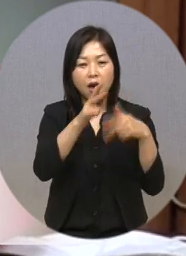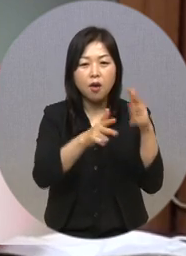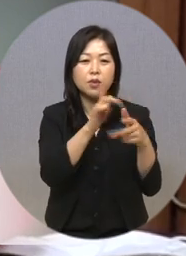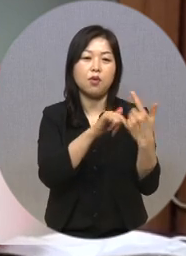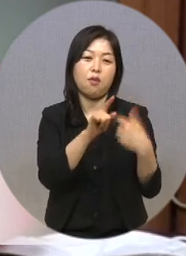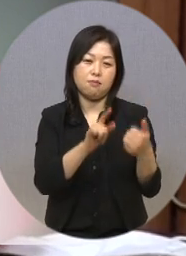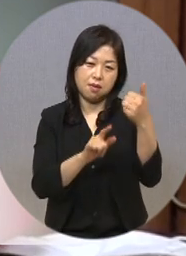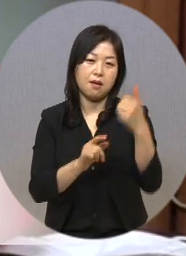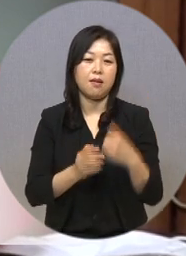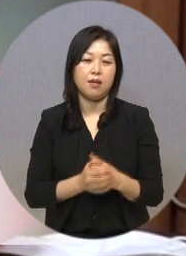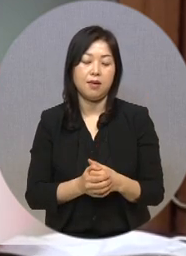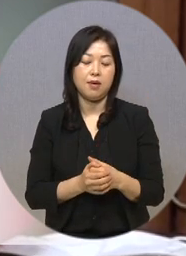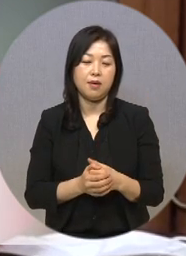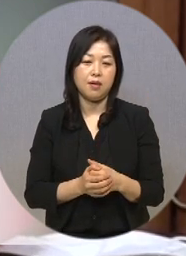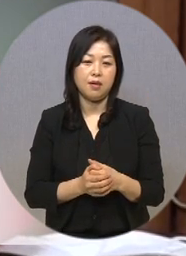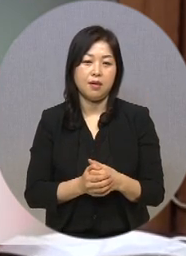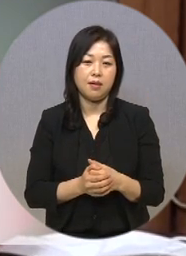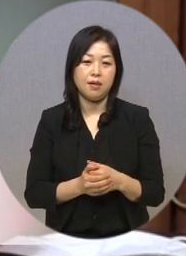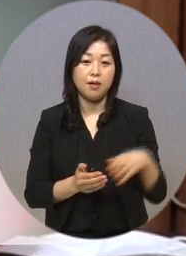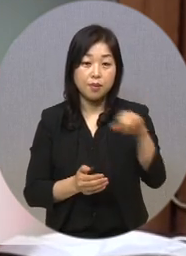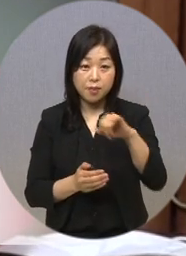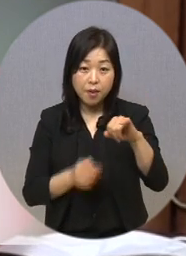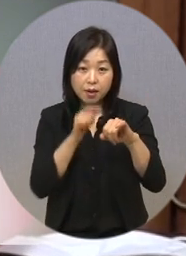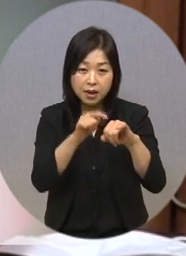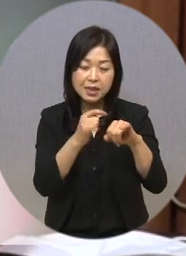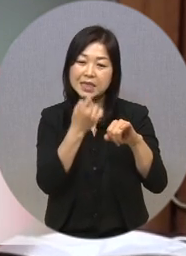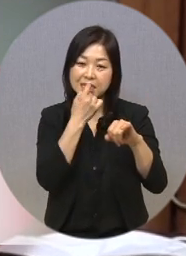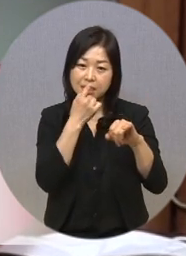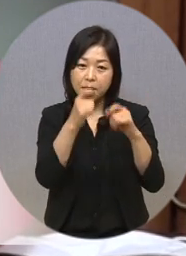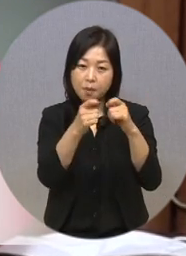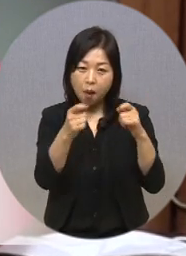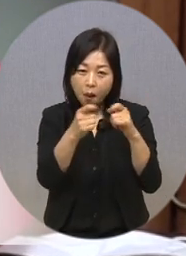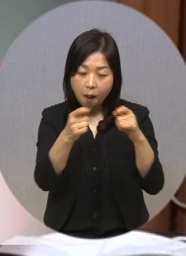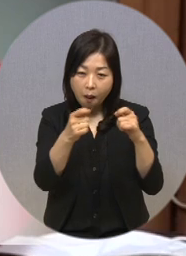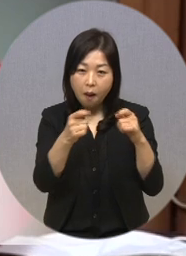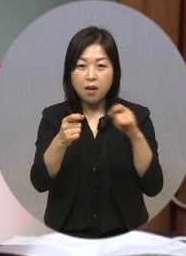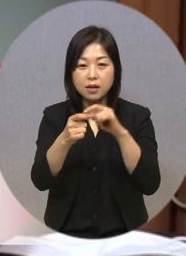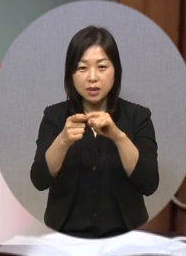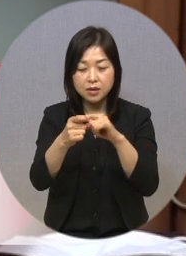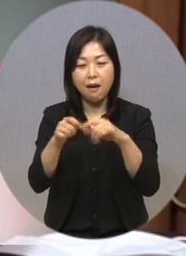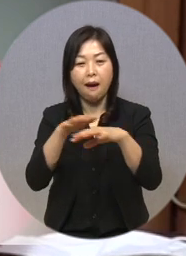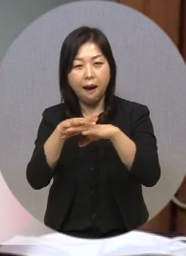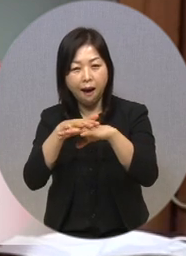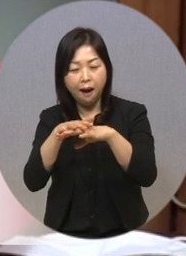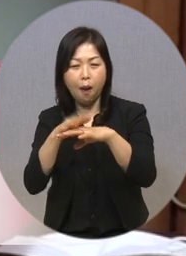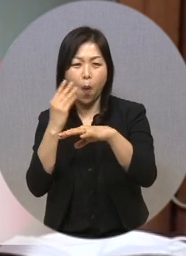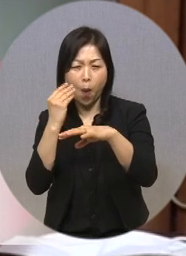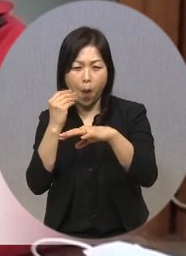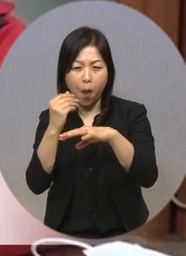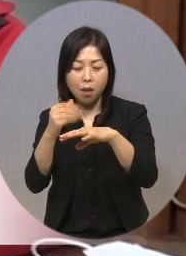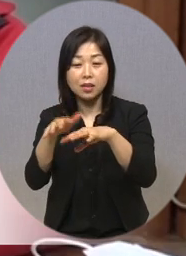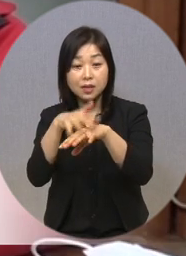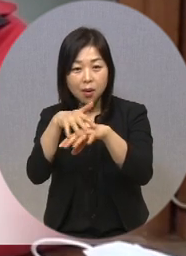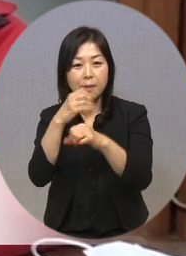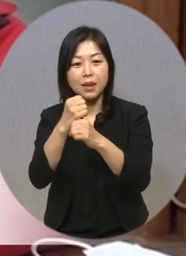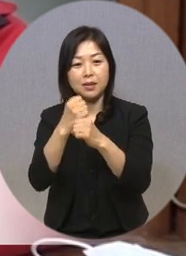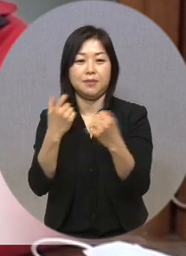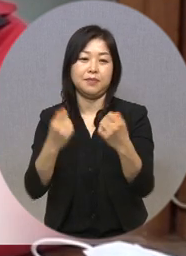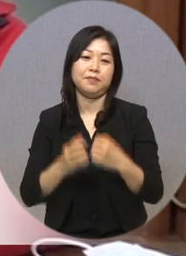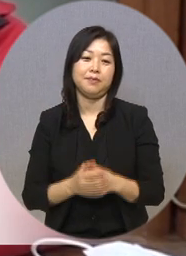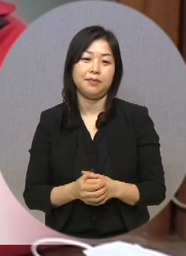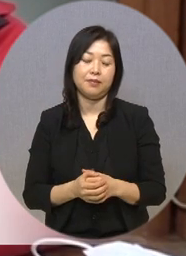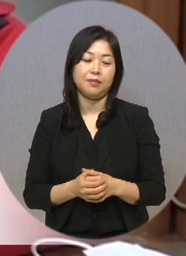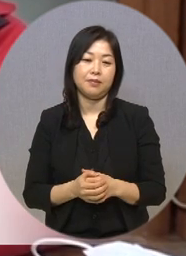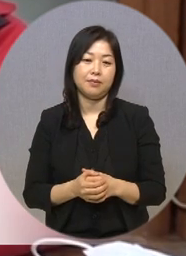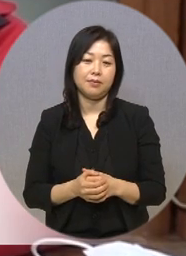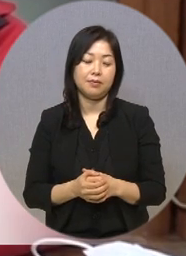뇌꼬치를 그룹을 실을 뽑아가지고 명주 지금 비단을 만드는 거예요. 우리 동네 그